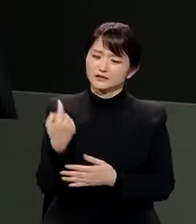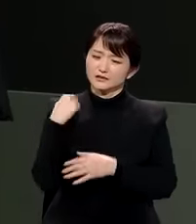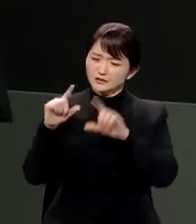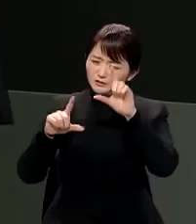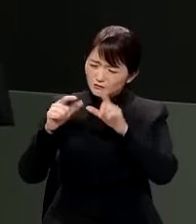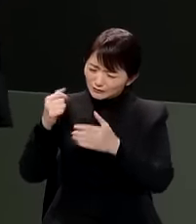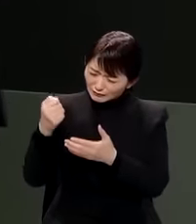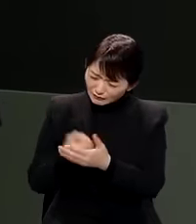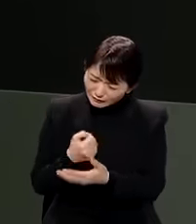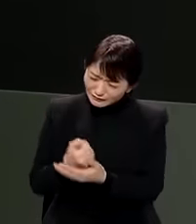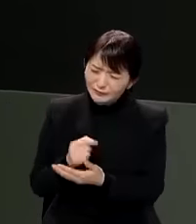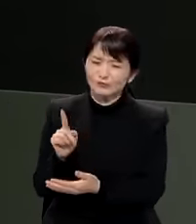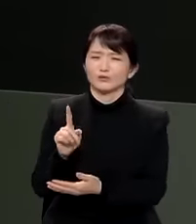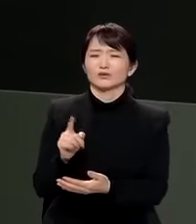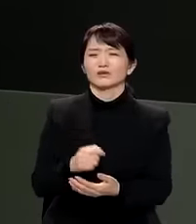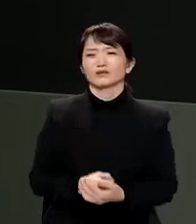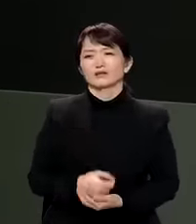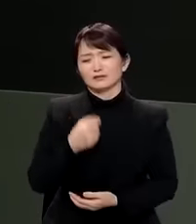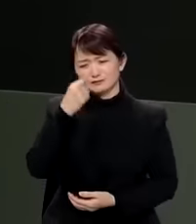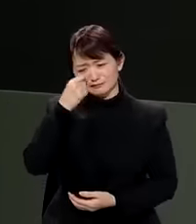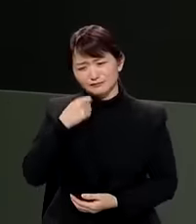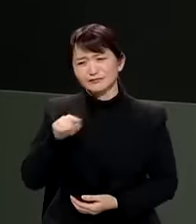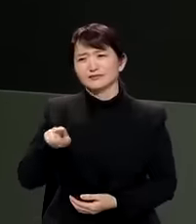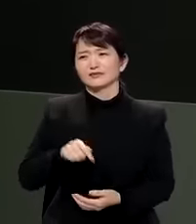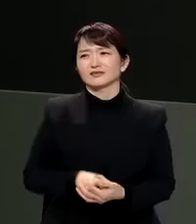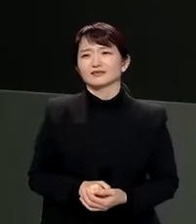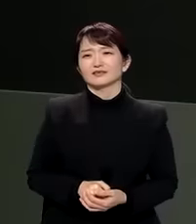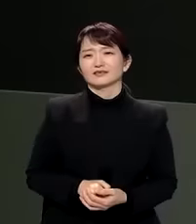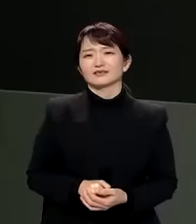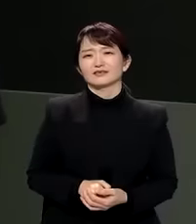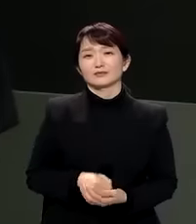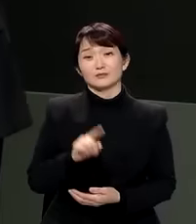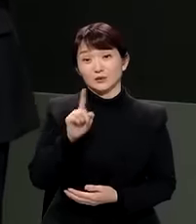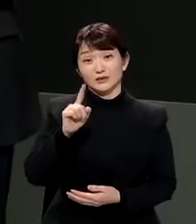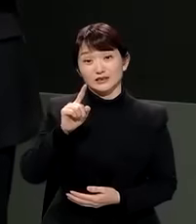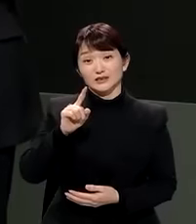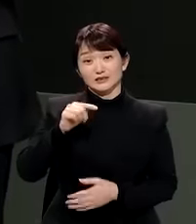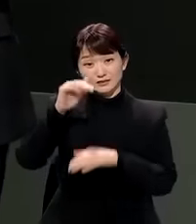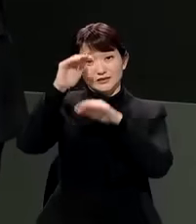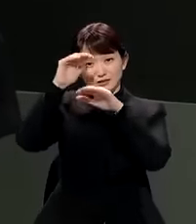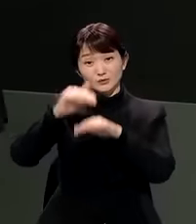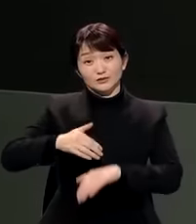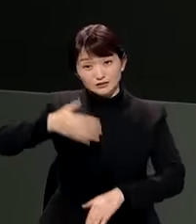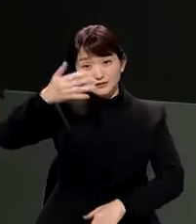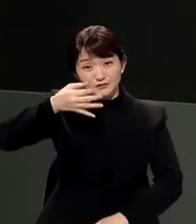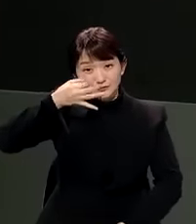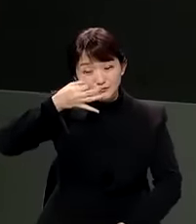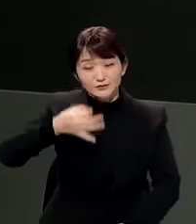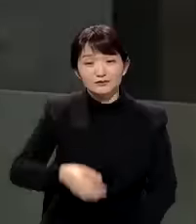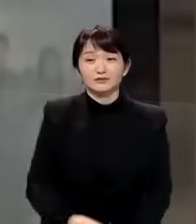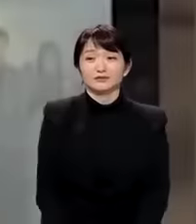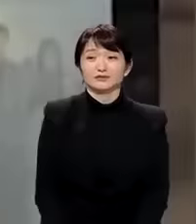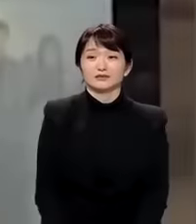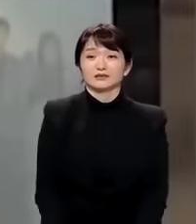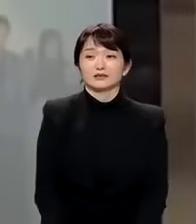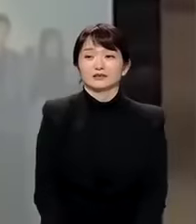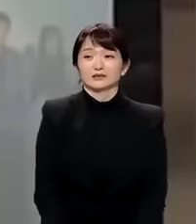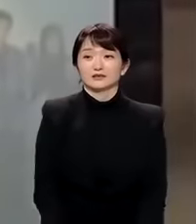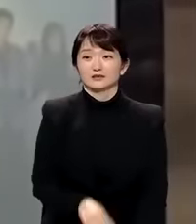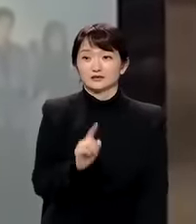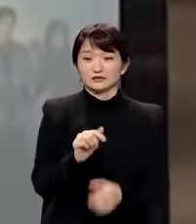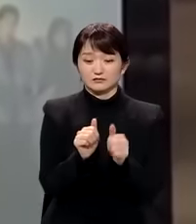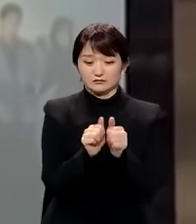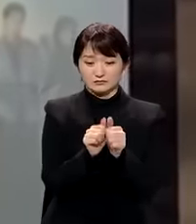뒷모습 아 이거 진짜 저는 이거 너무 웃긴 자 일단 무슨 얘기일까요 영상으로 만나보시죠 한